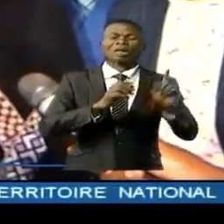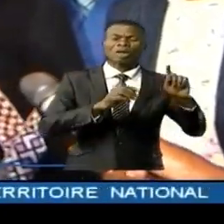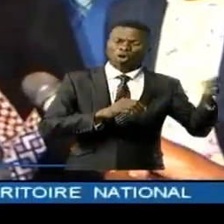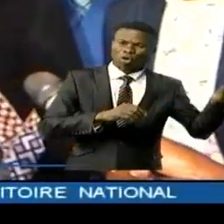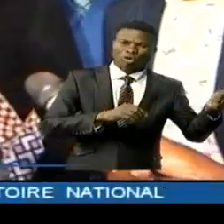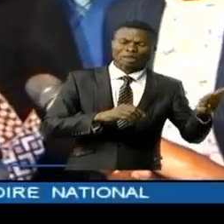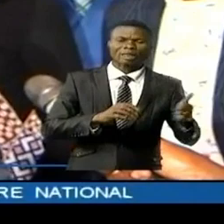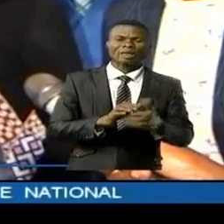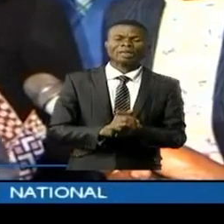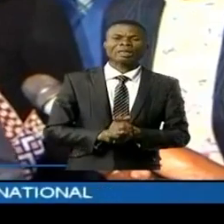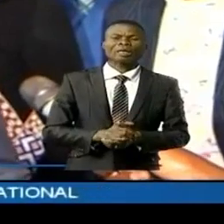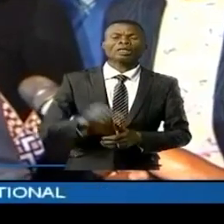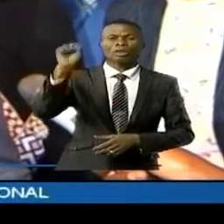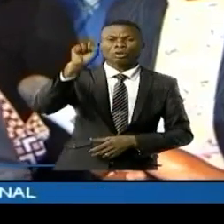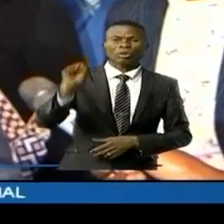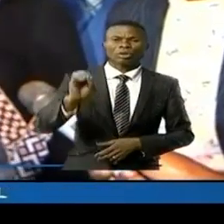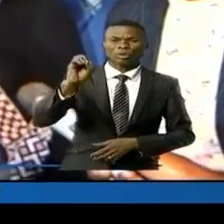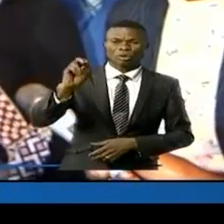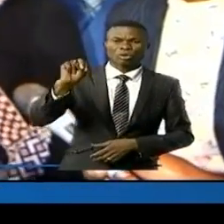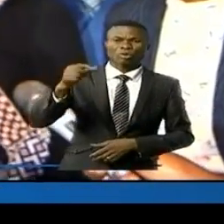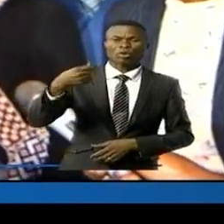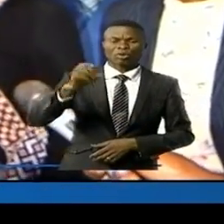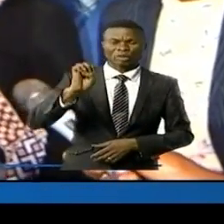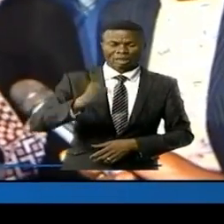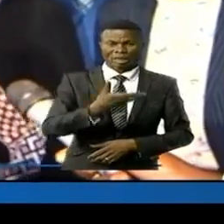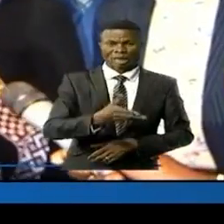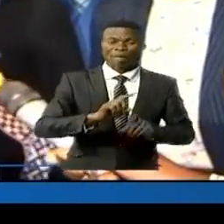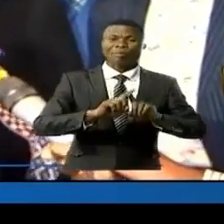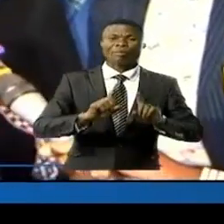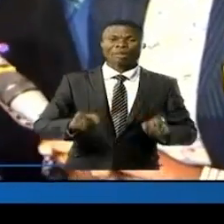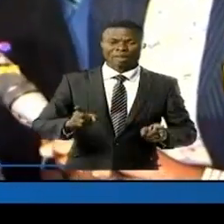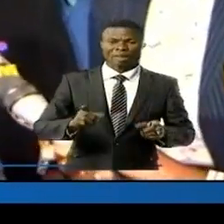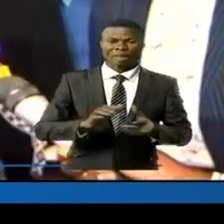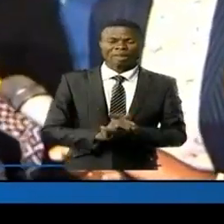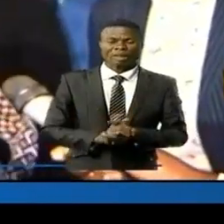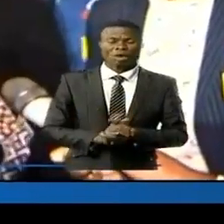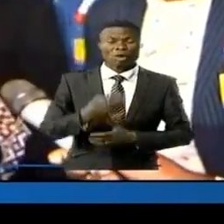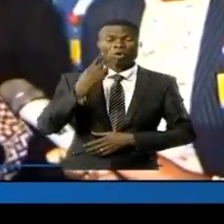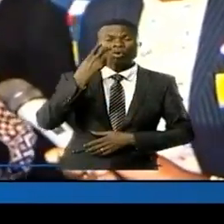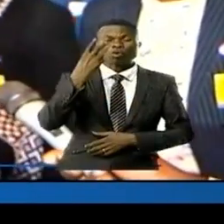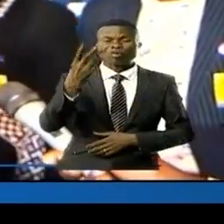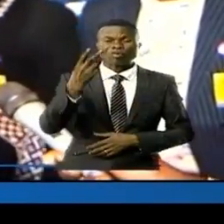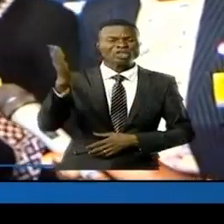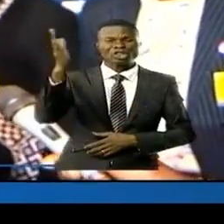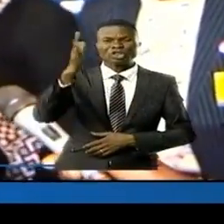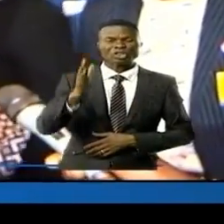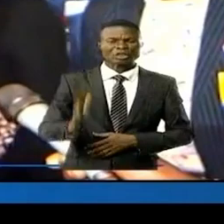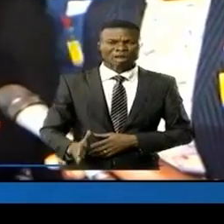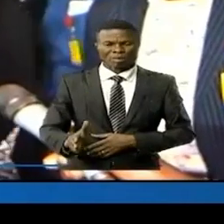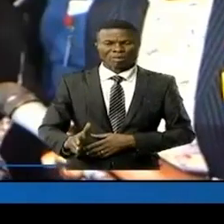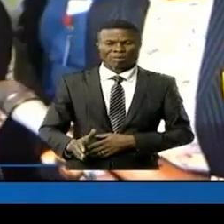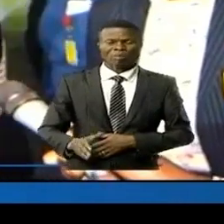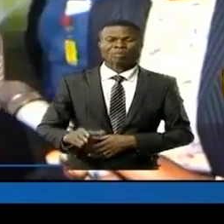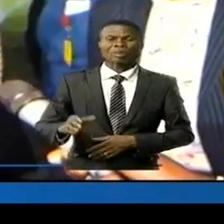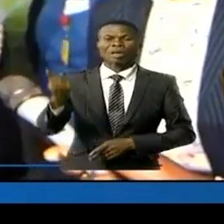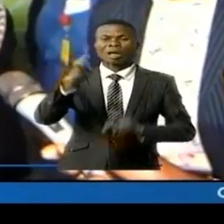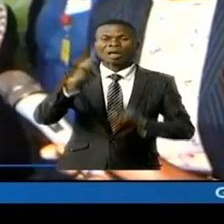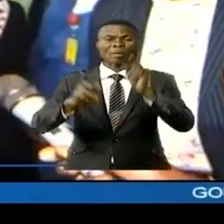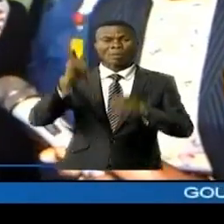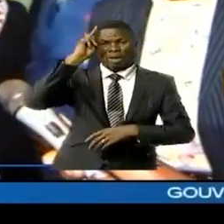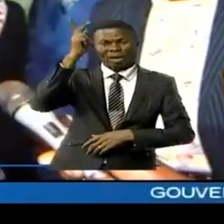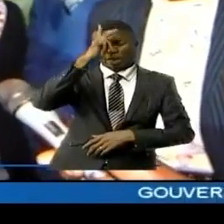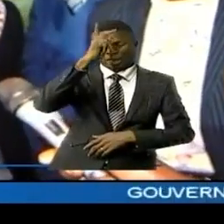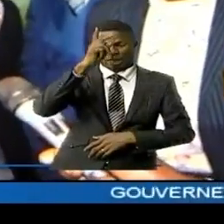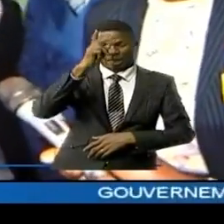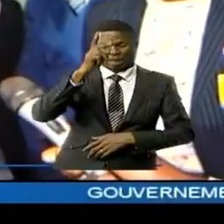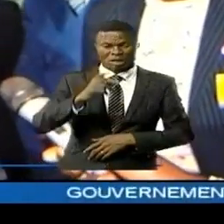étaient sommés aussi mais jamais nous avons vu un tas tanguay soulevait son petit